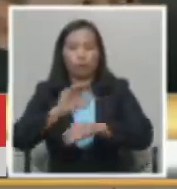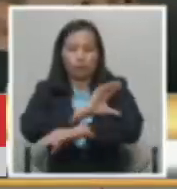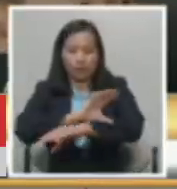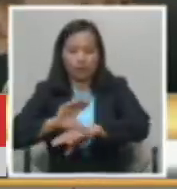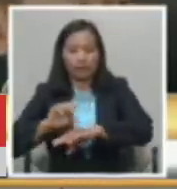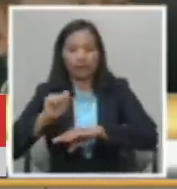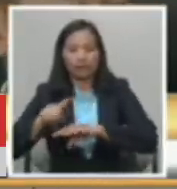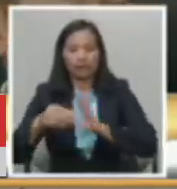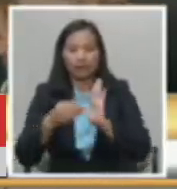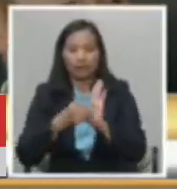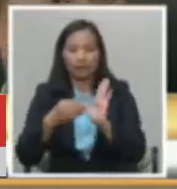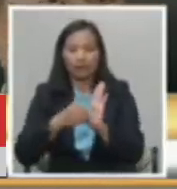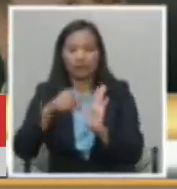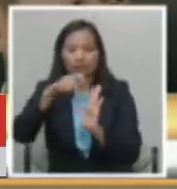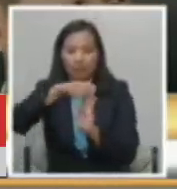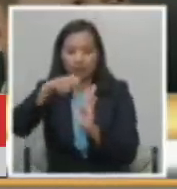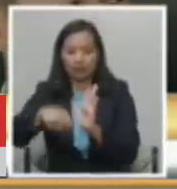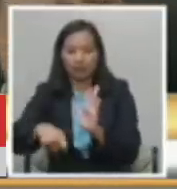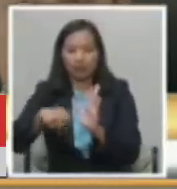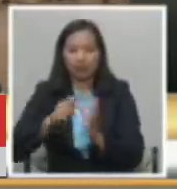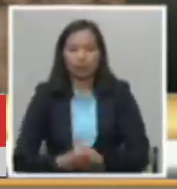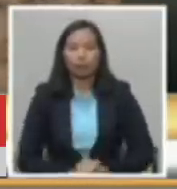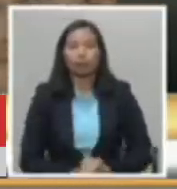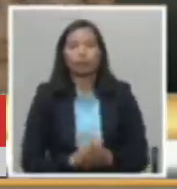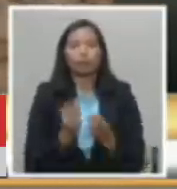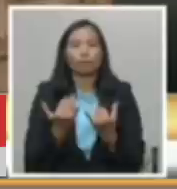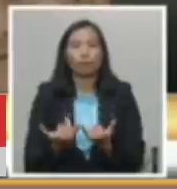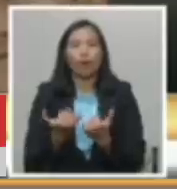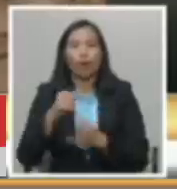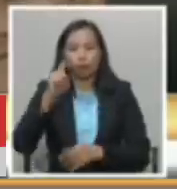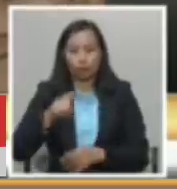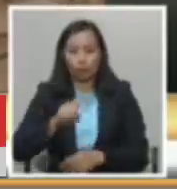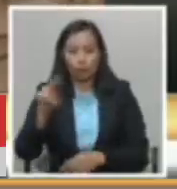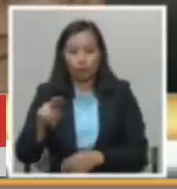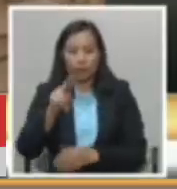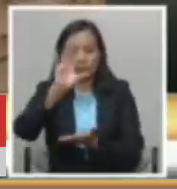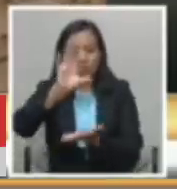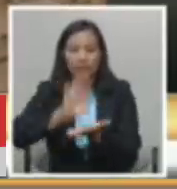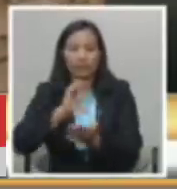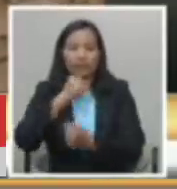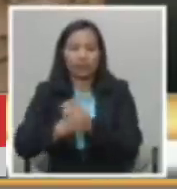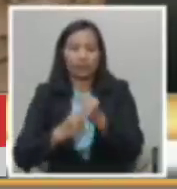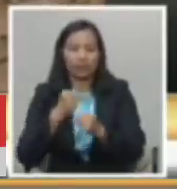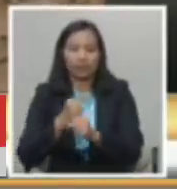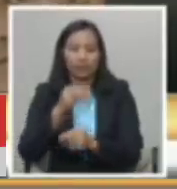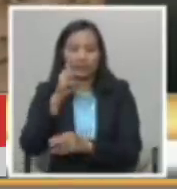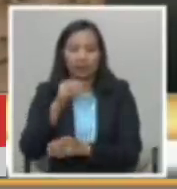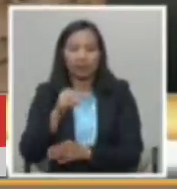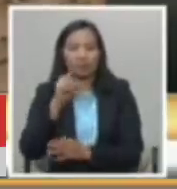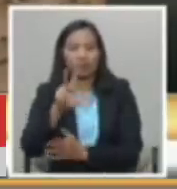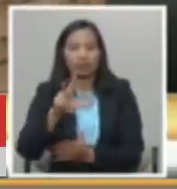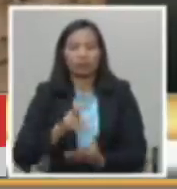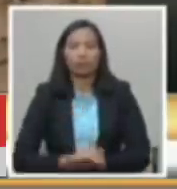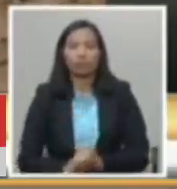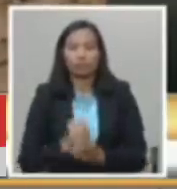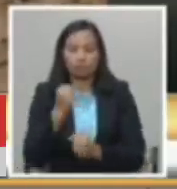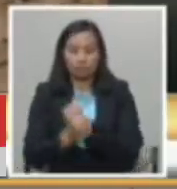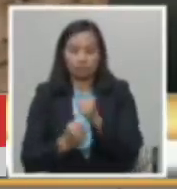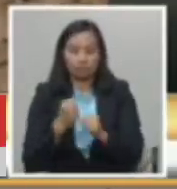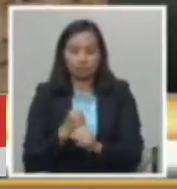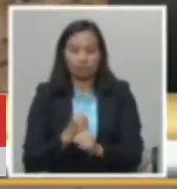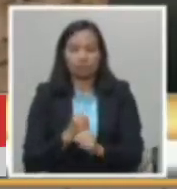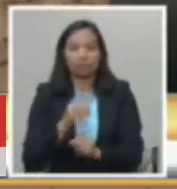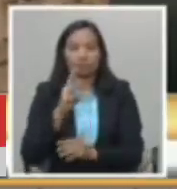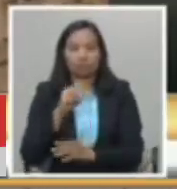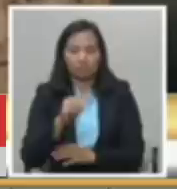ายกรุงเทพนครราชสีมานี้จะต้องใช้งบประมาณในปี2563และงบประมาณปี